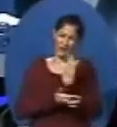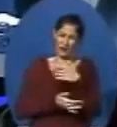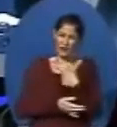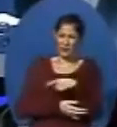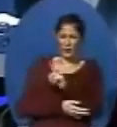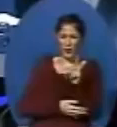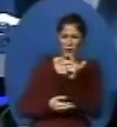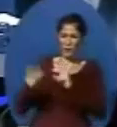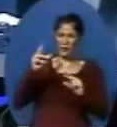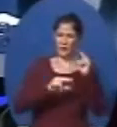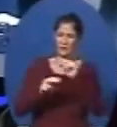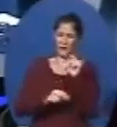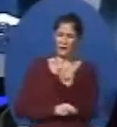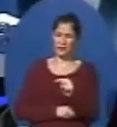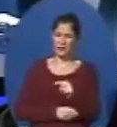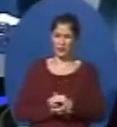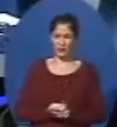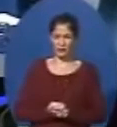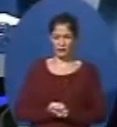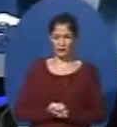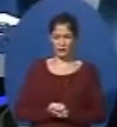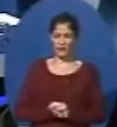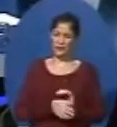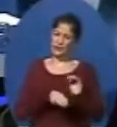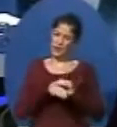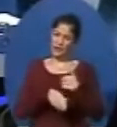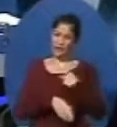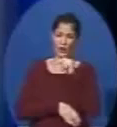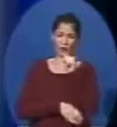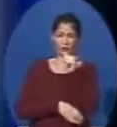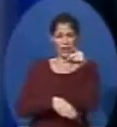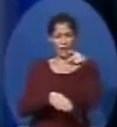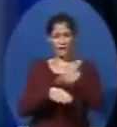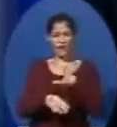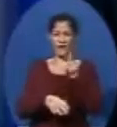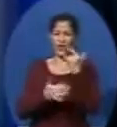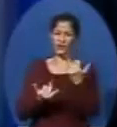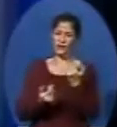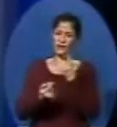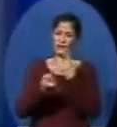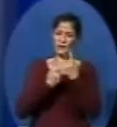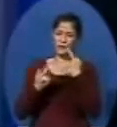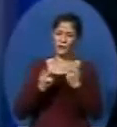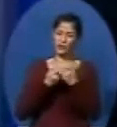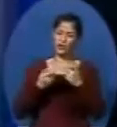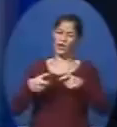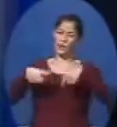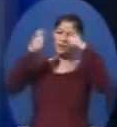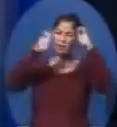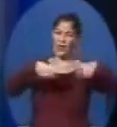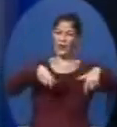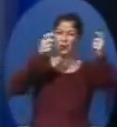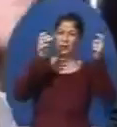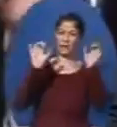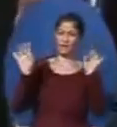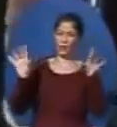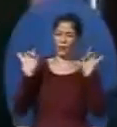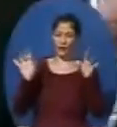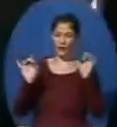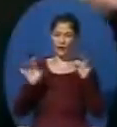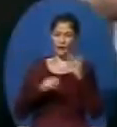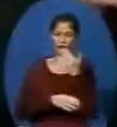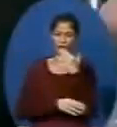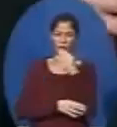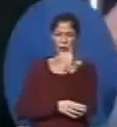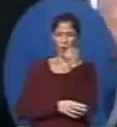אנחנו בהולילנד היום. סליחה שאני אומר לך, בגלל זמן הקצה, לא שאני רוצה להפריע לך. אנחנו מדברים עכשיו בהולילנד, אל תחזיר אותנו לטלנסקי. למה? כי